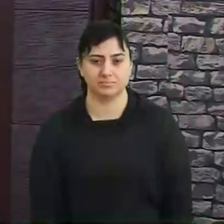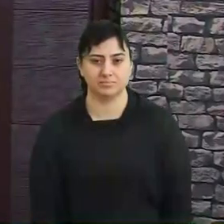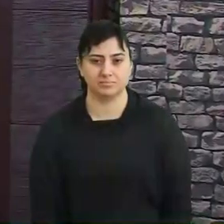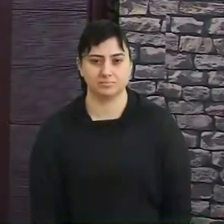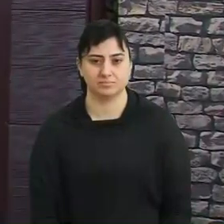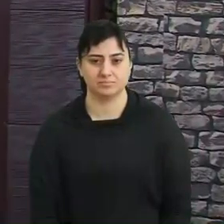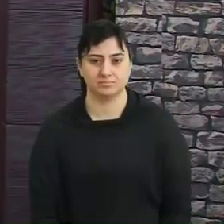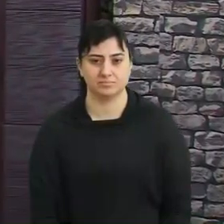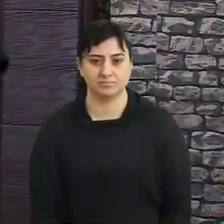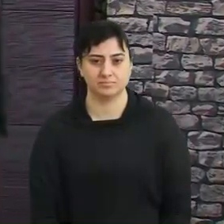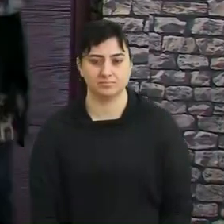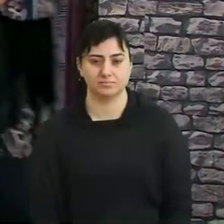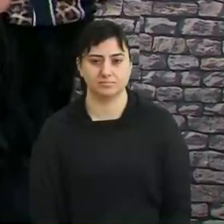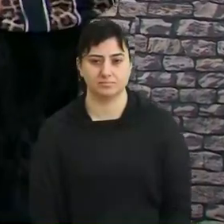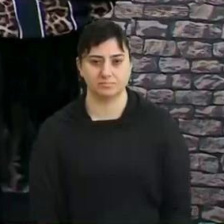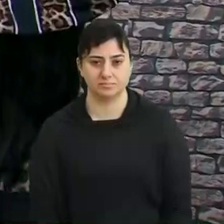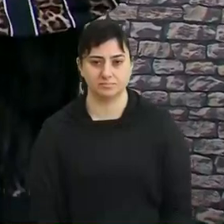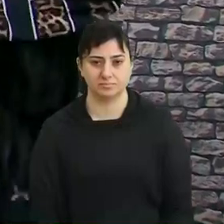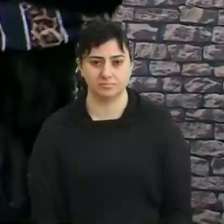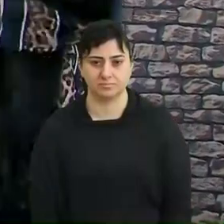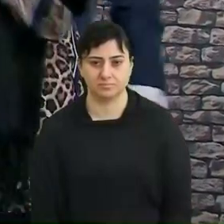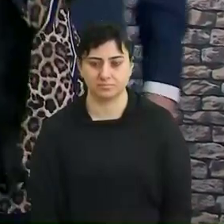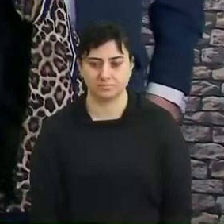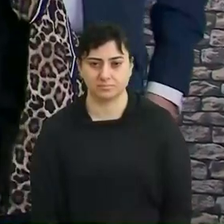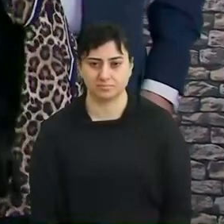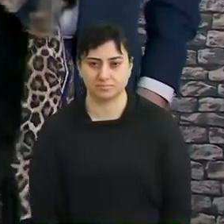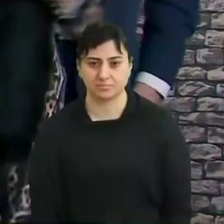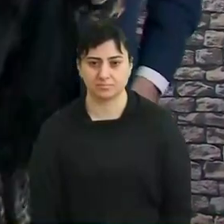Kapı açıldı, Şevval'le Timuçin ofise girdiler.